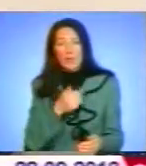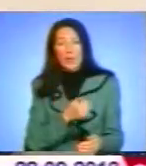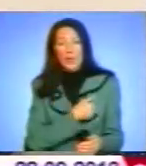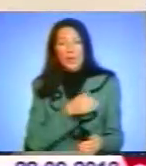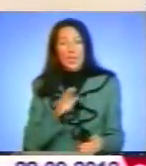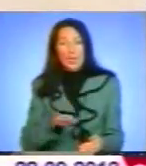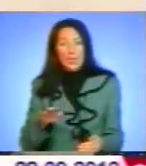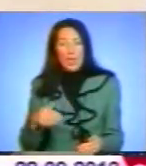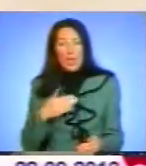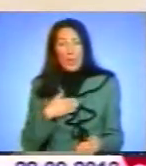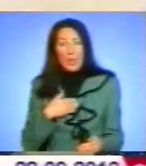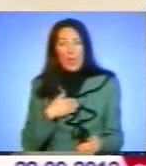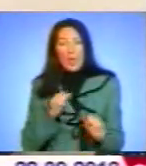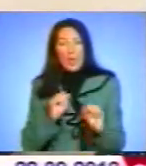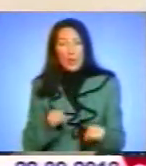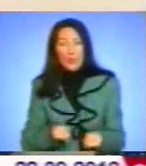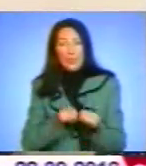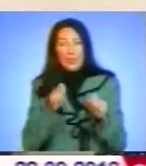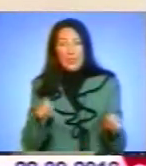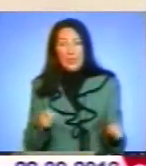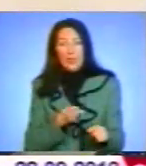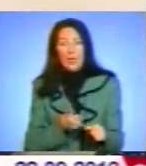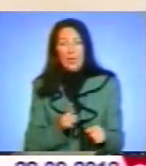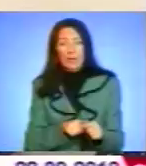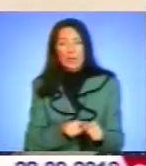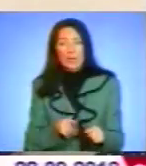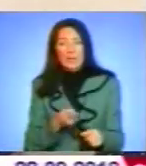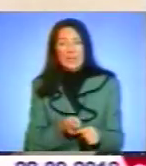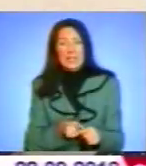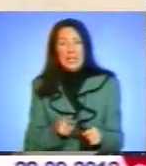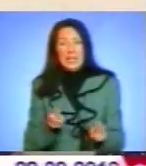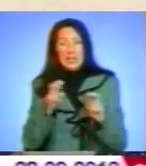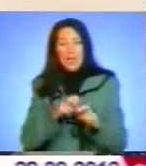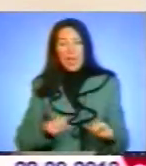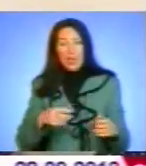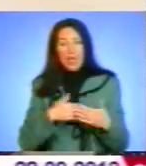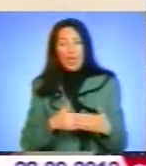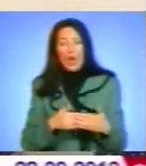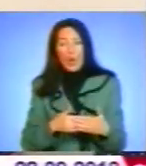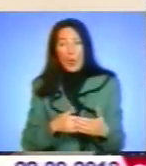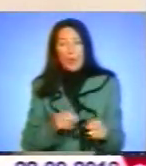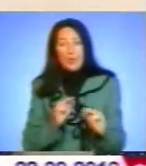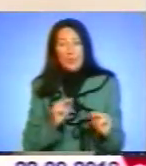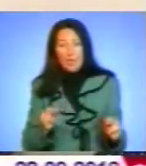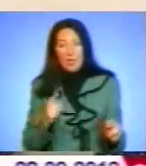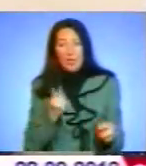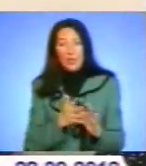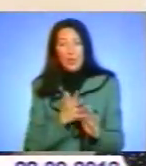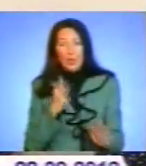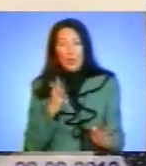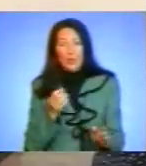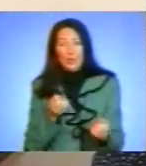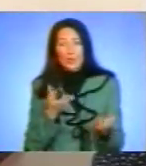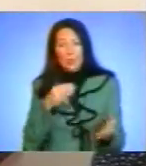дітей, ми можемо відкривати в даному. Це вже на розгляд і громади, і вчителів, і в першу чергу, звичайно,